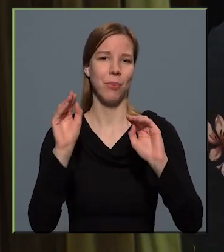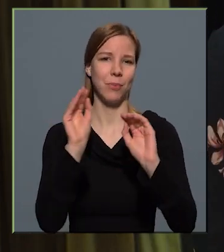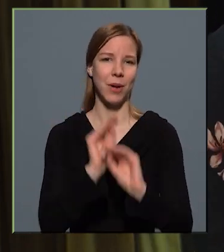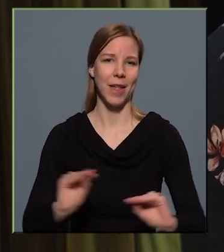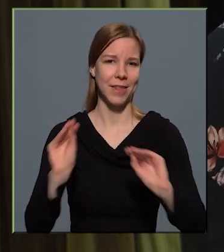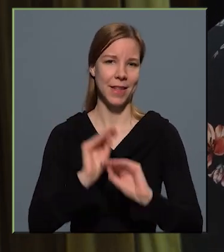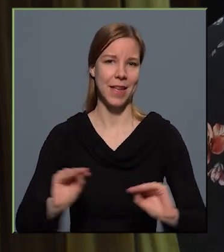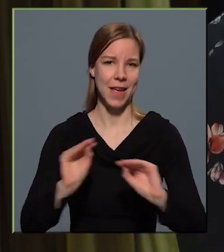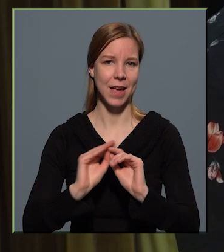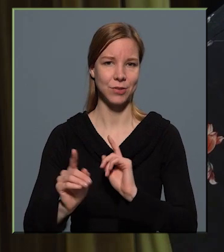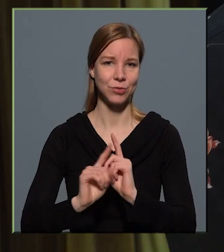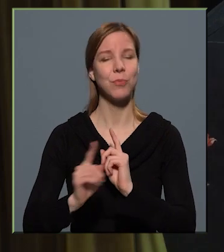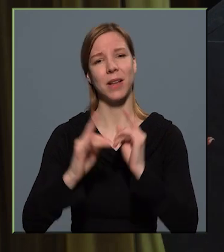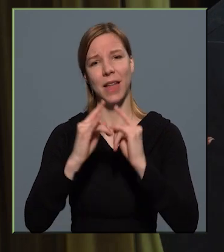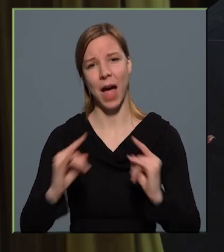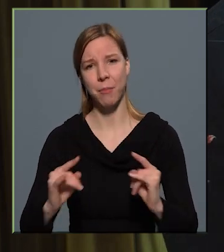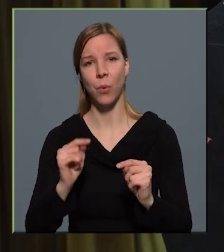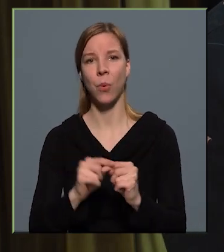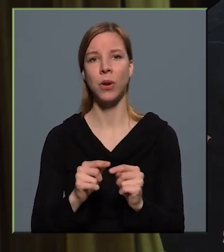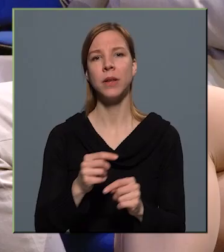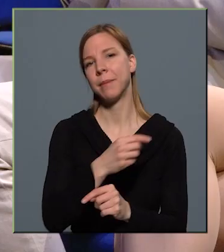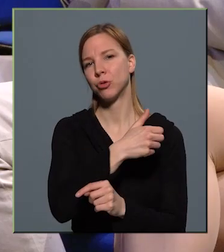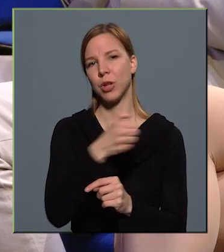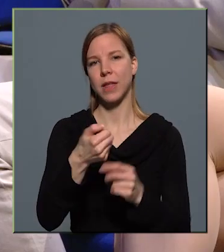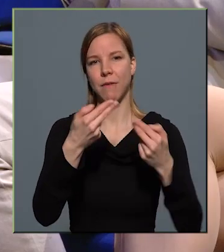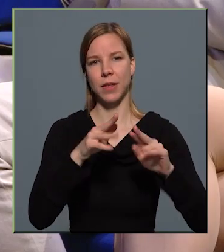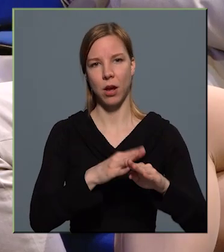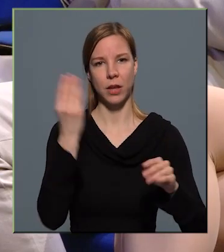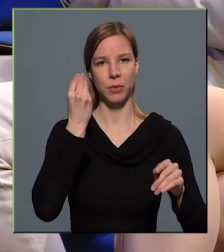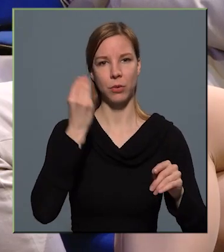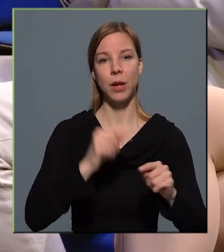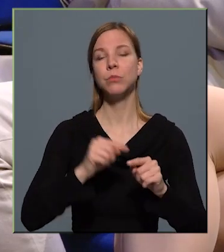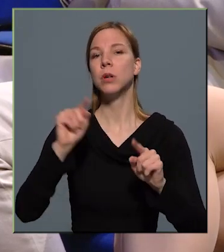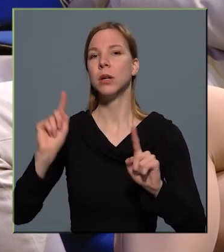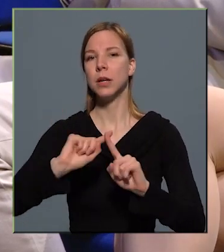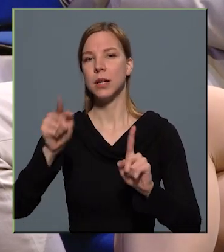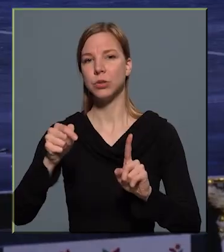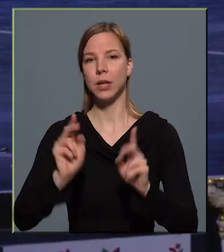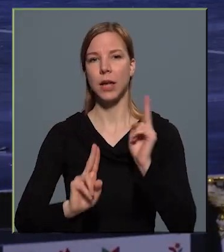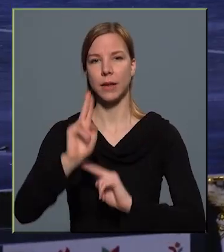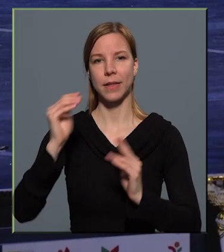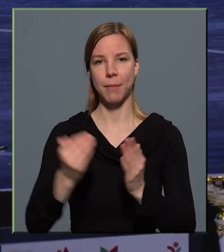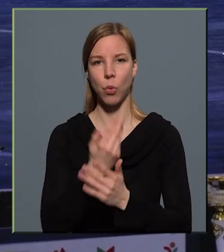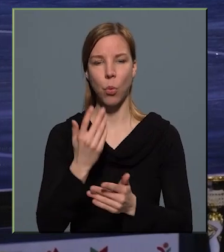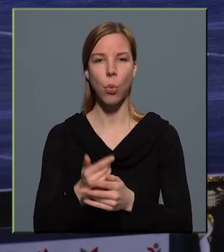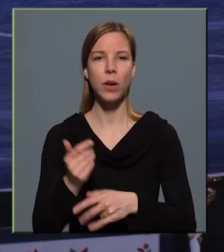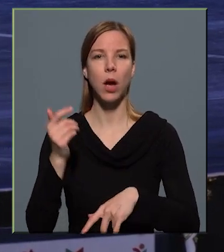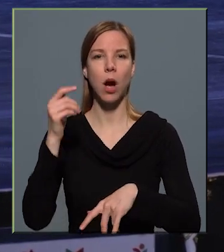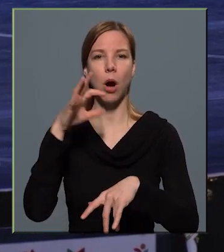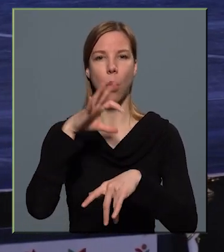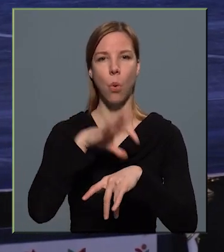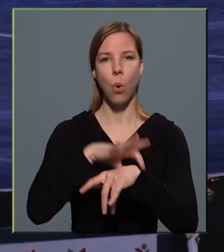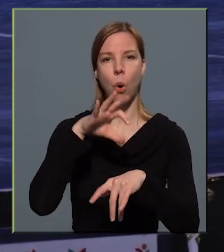több edzésem lett így meg táboraim, de most egy évet kihagytam a tanulásban, és idén jelentkeztem újra a Semmelweis Egyetemre.